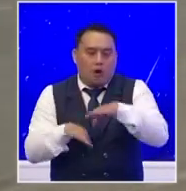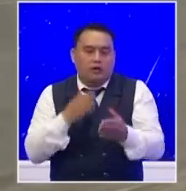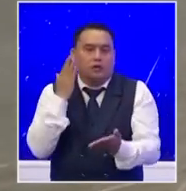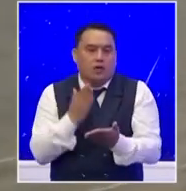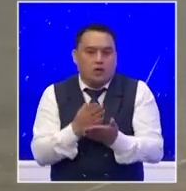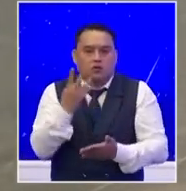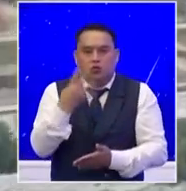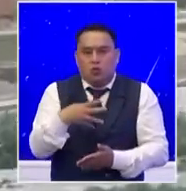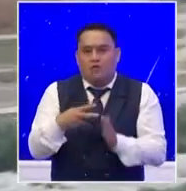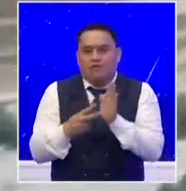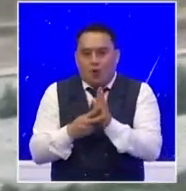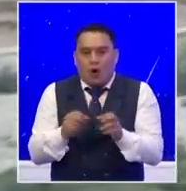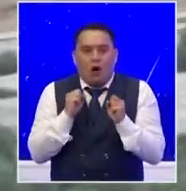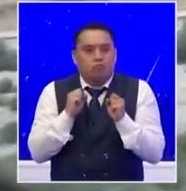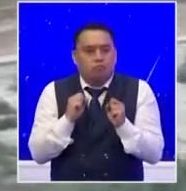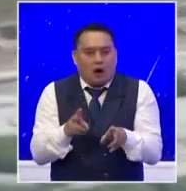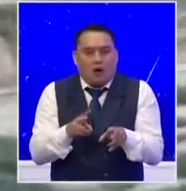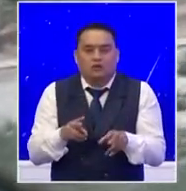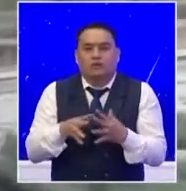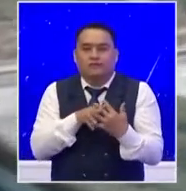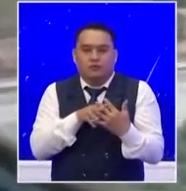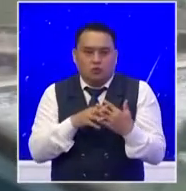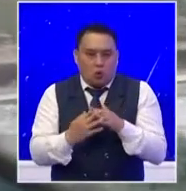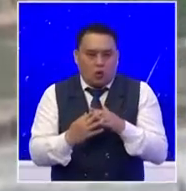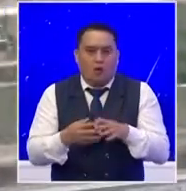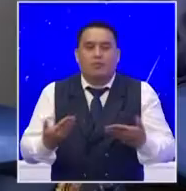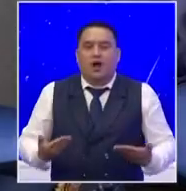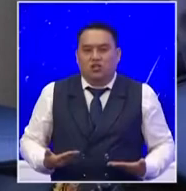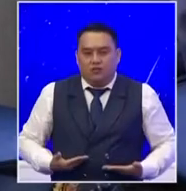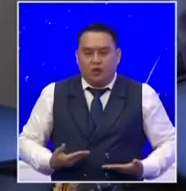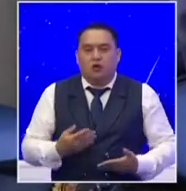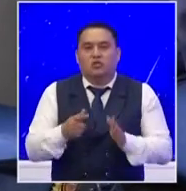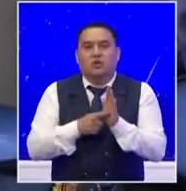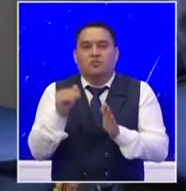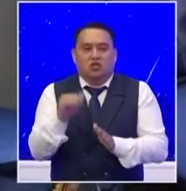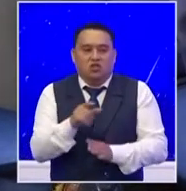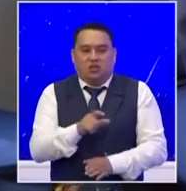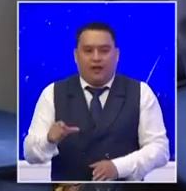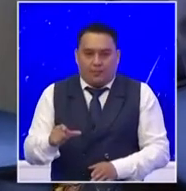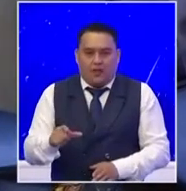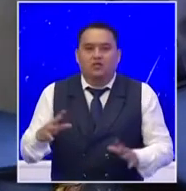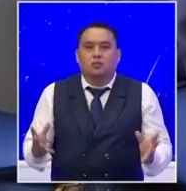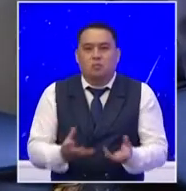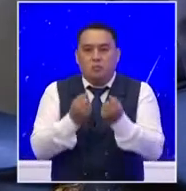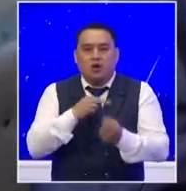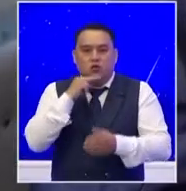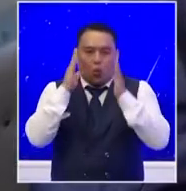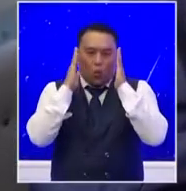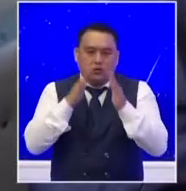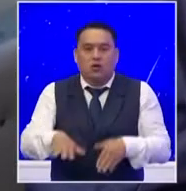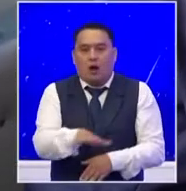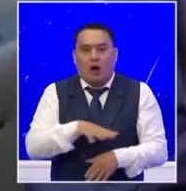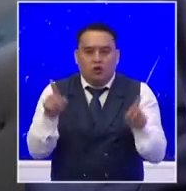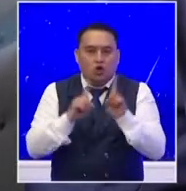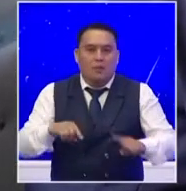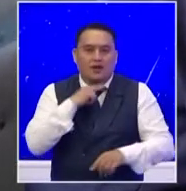имеется 48 наиболее опасных населенных пунктов, где проживают порядка 7 тысяч человек. Спасатели уделили данным участкам